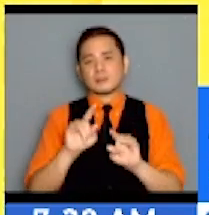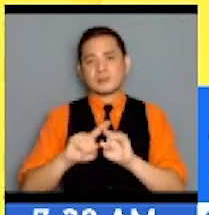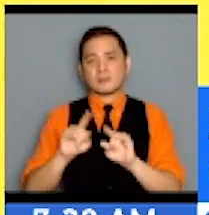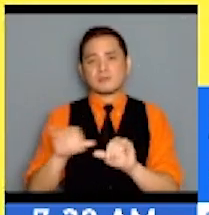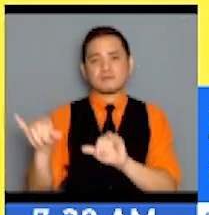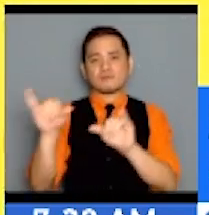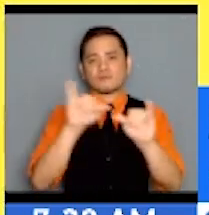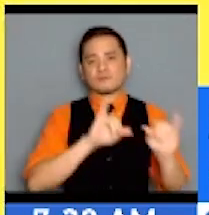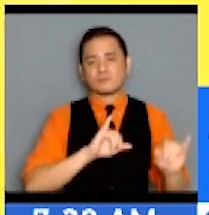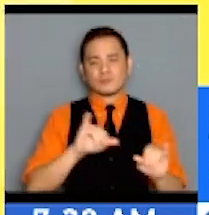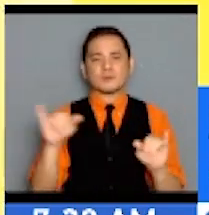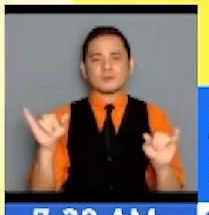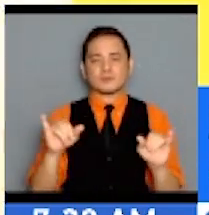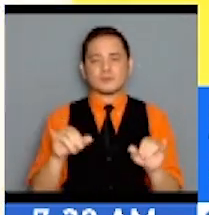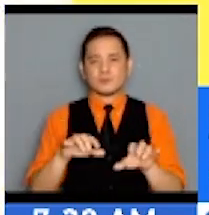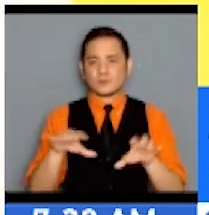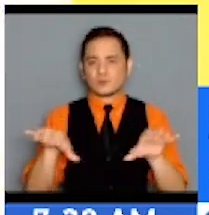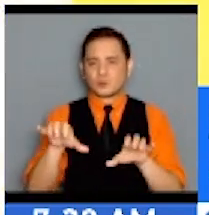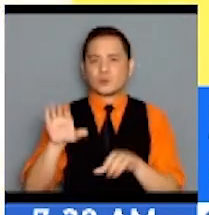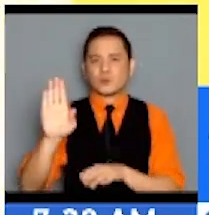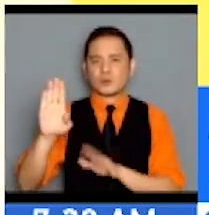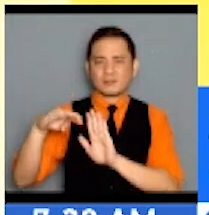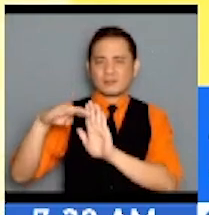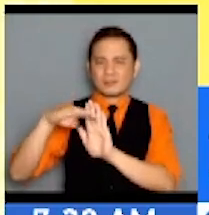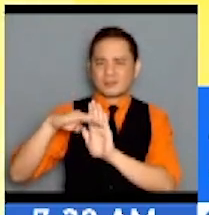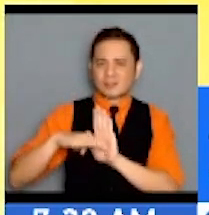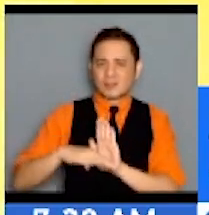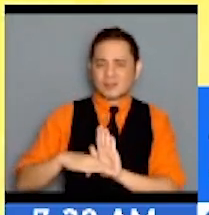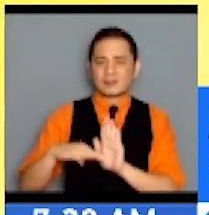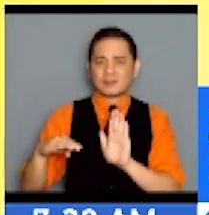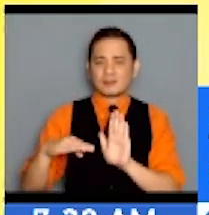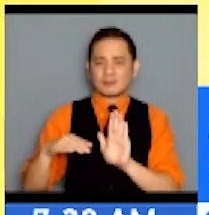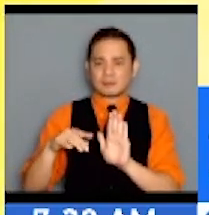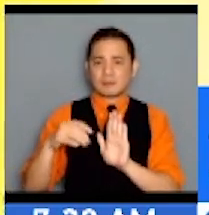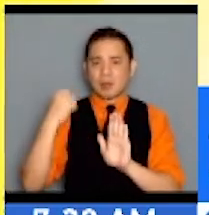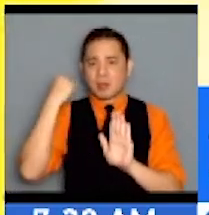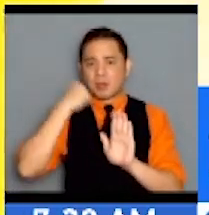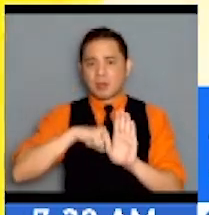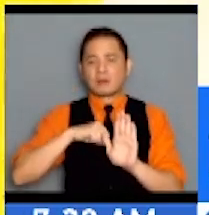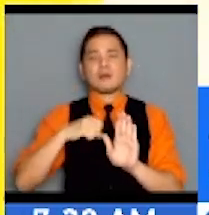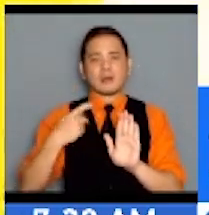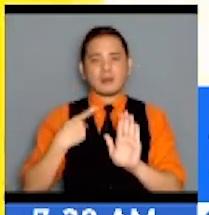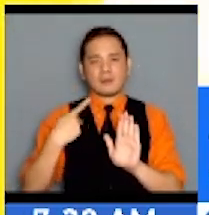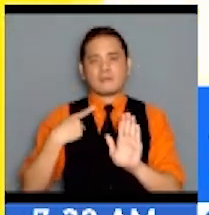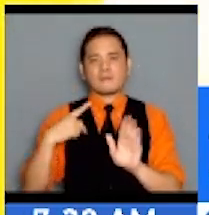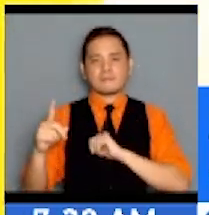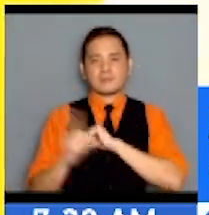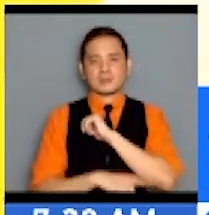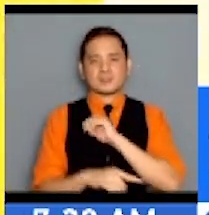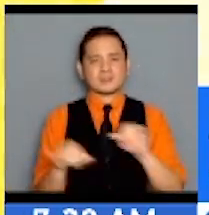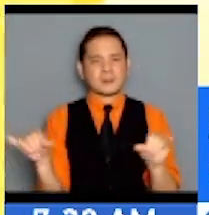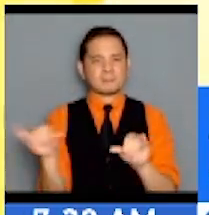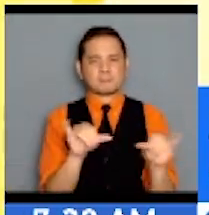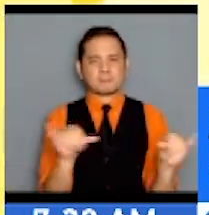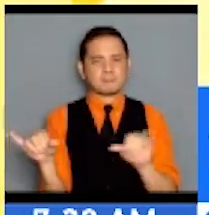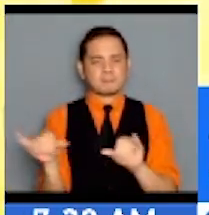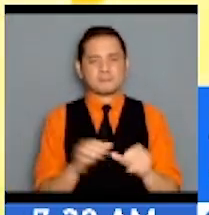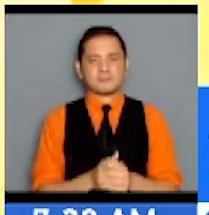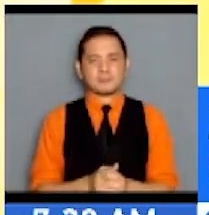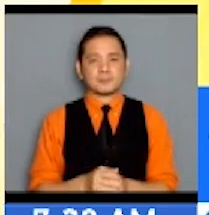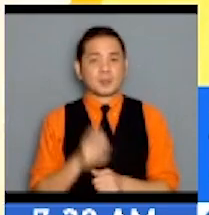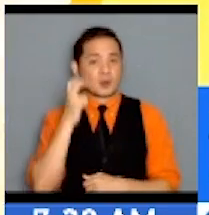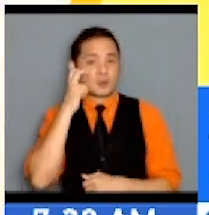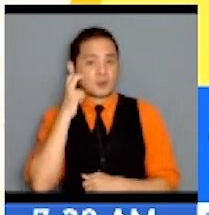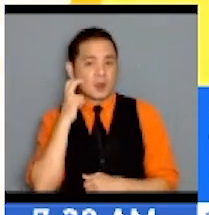corporate handbook or mga rules in the workplace, maaaring ganon din ang kaso. Of course, iba pa ito sa kasong kriminal, maaaring